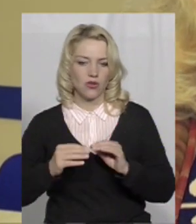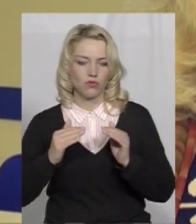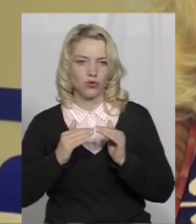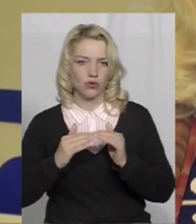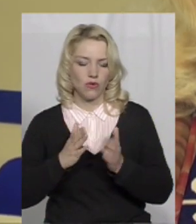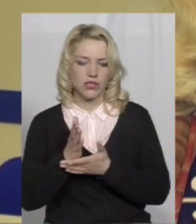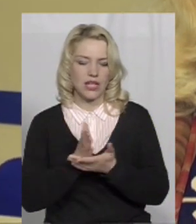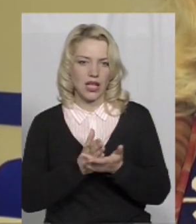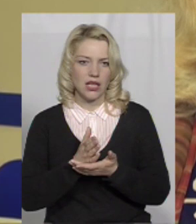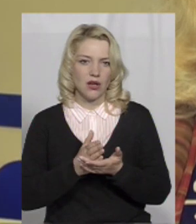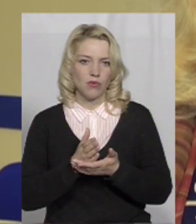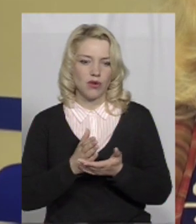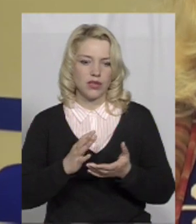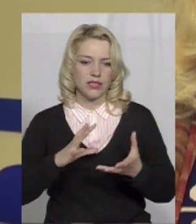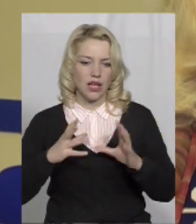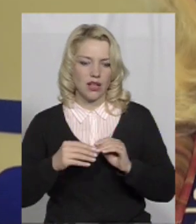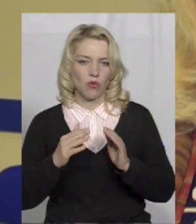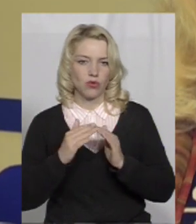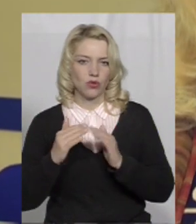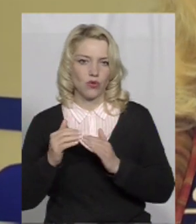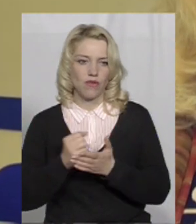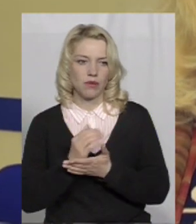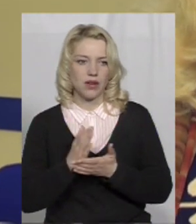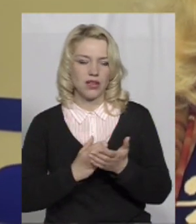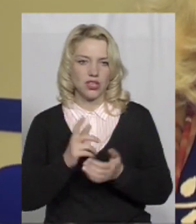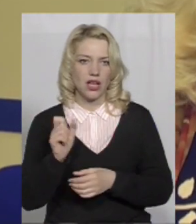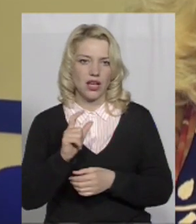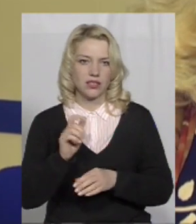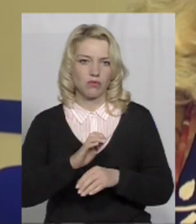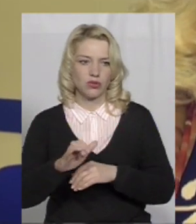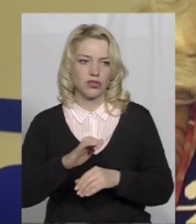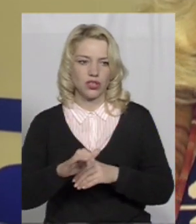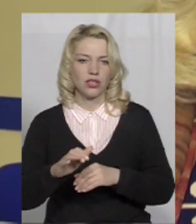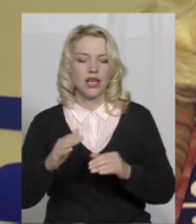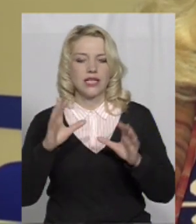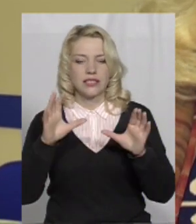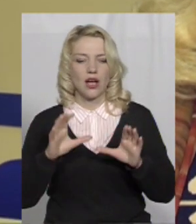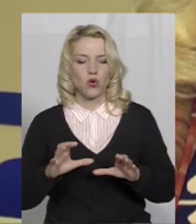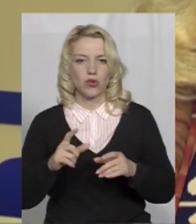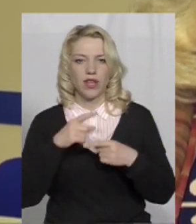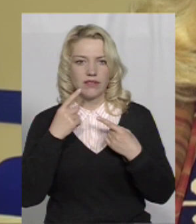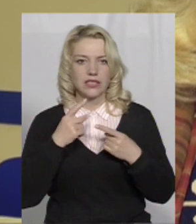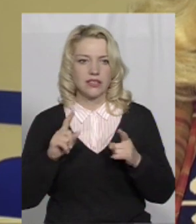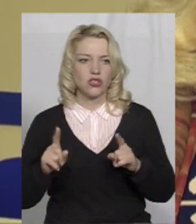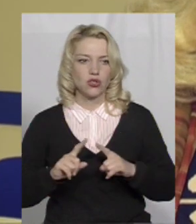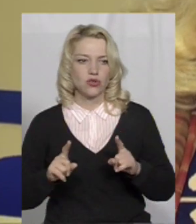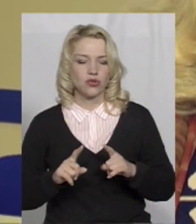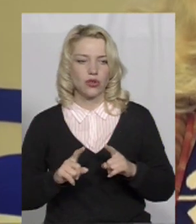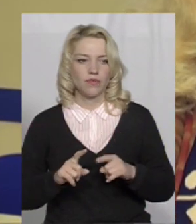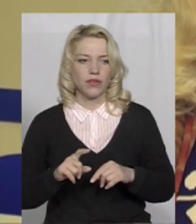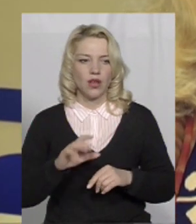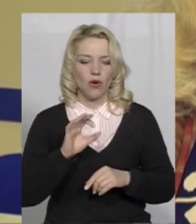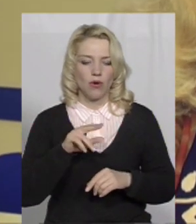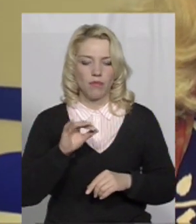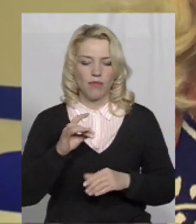обслуговування загальнобудинкових мереж газопостачання. Законодавець сьогодні сказав, що оператор ГРМ